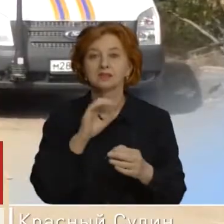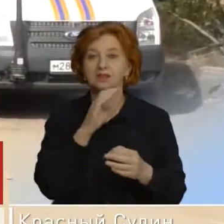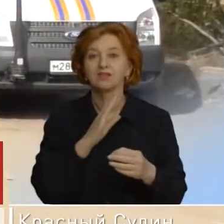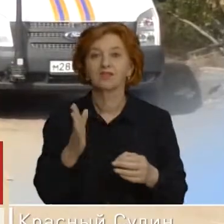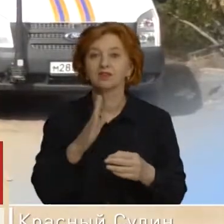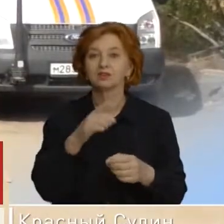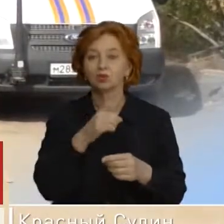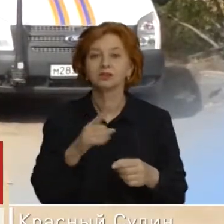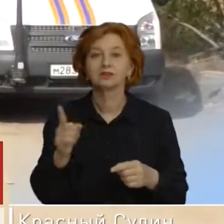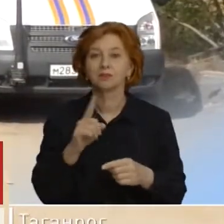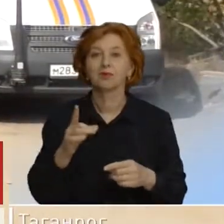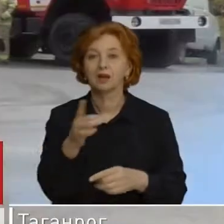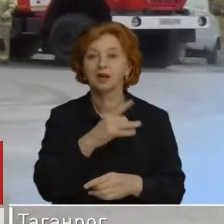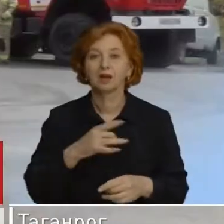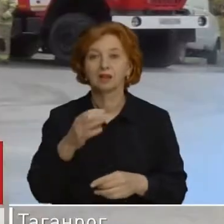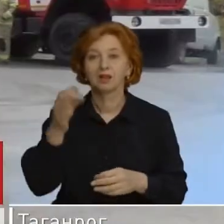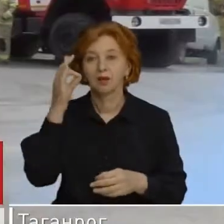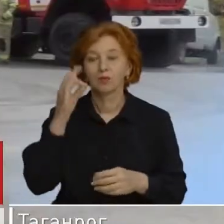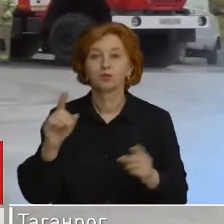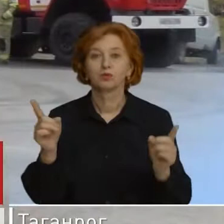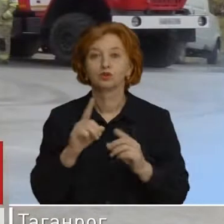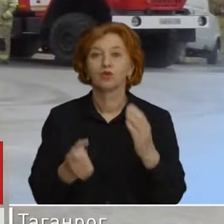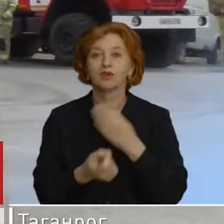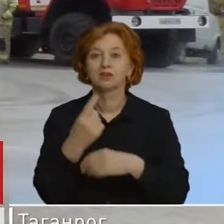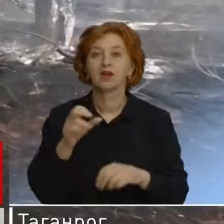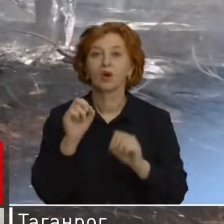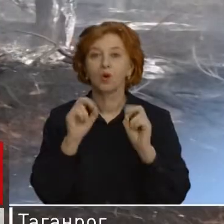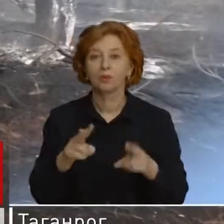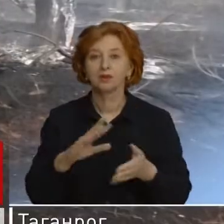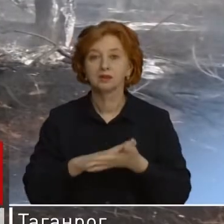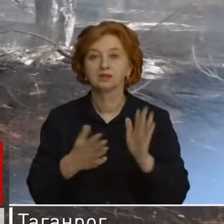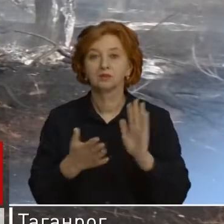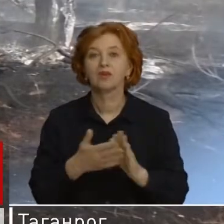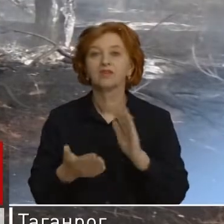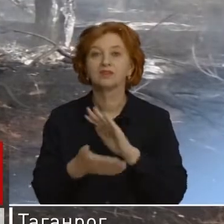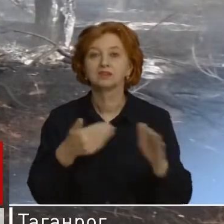и северо-западных районах. Напомню, при возникновении опасной ситуации вызывать